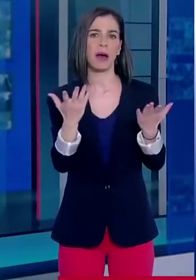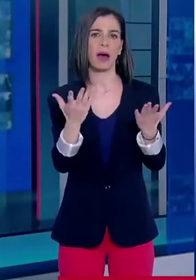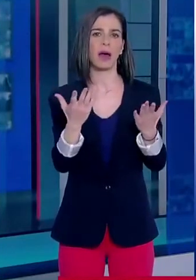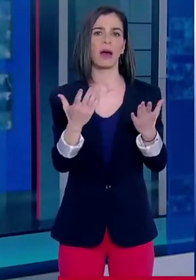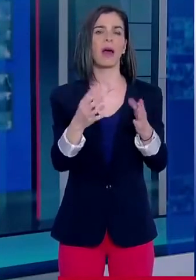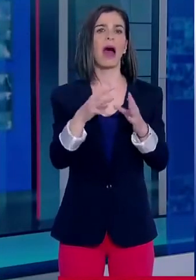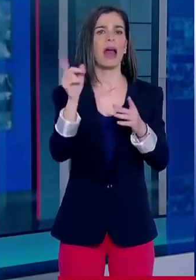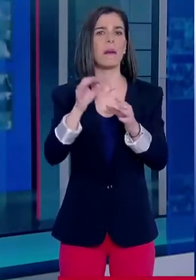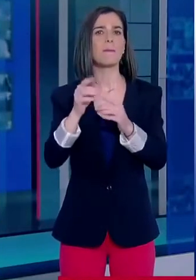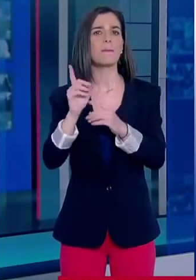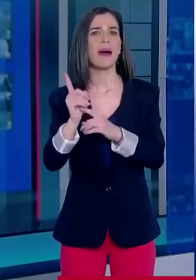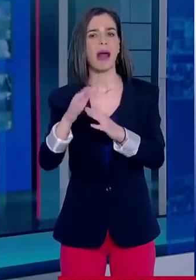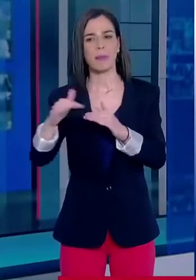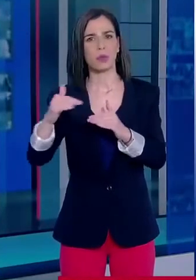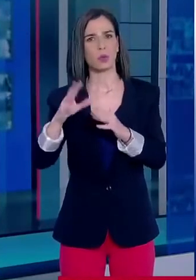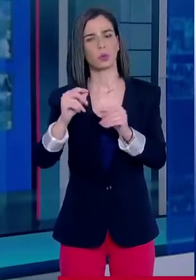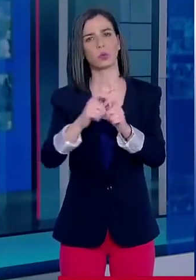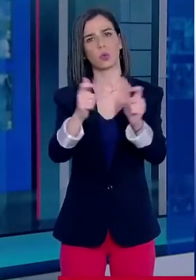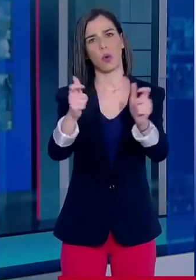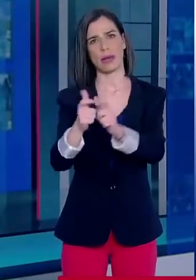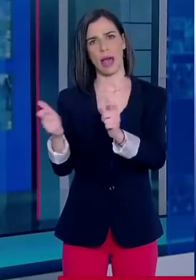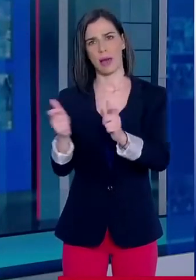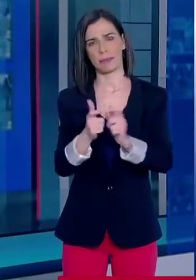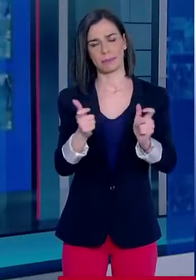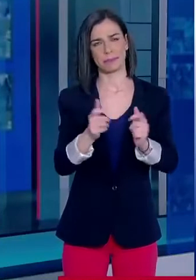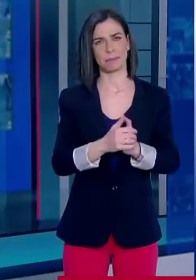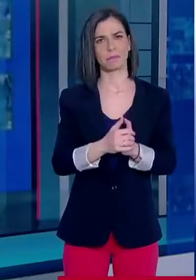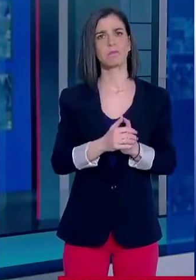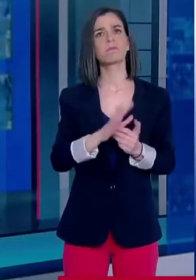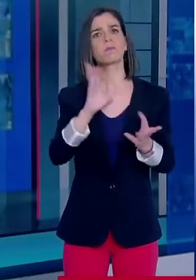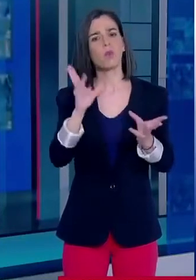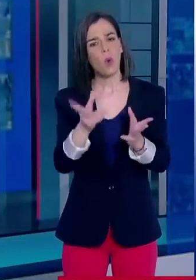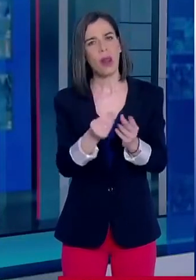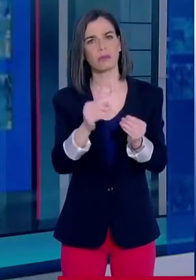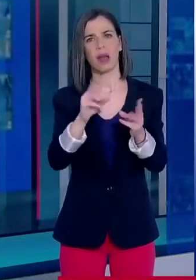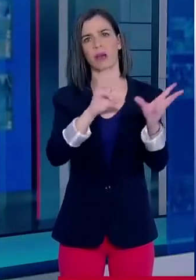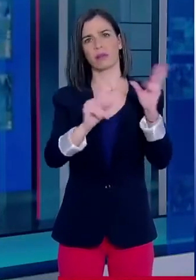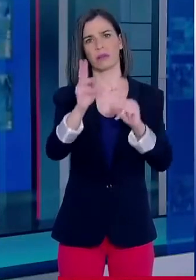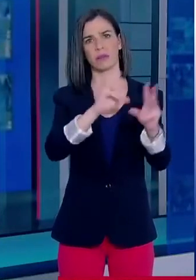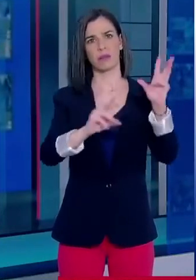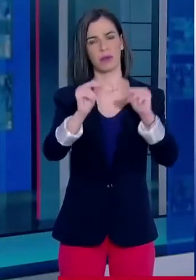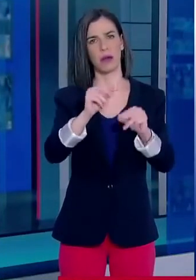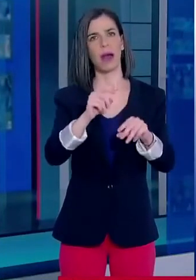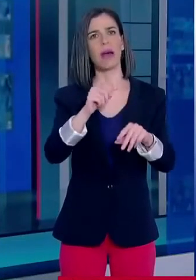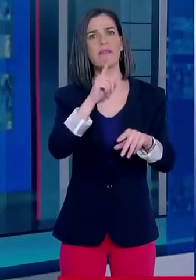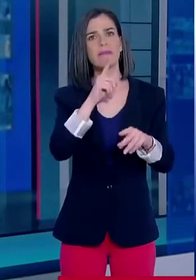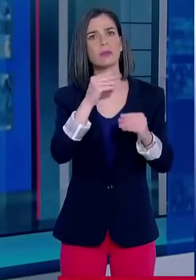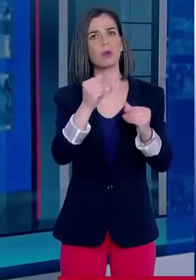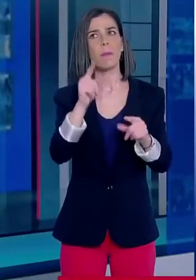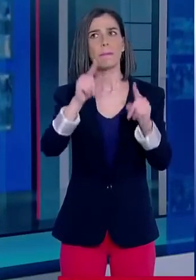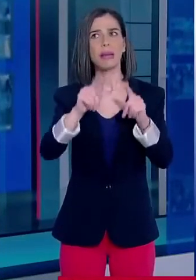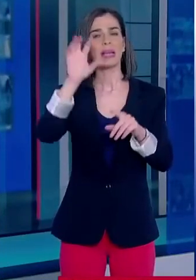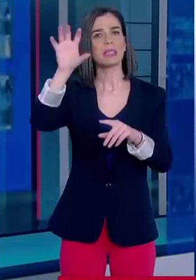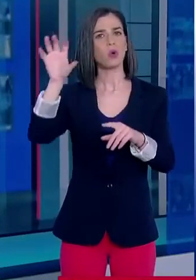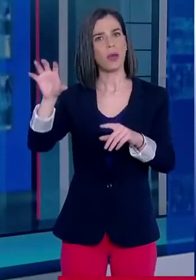κλιματικές παραμέτρους, στα σχολεία. Παρ' όλα αυτά, όλα είναι υποσυζήτηση. Βλέπετε ότι αυτή η στρατηγική υιοθετείται από κάποιες